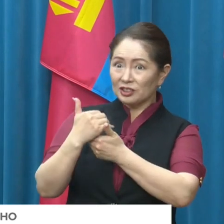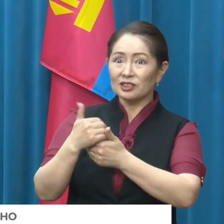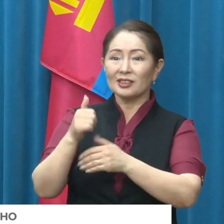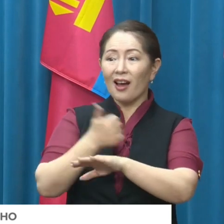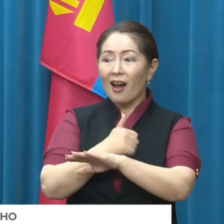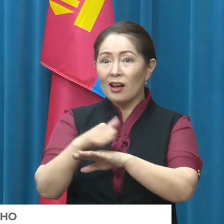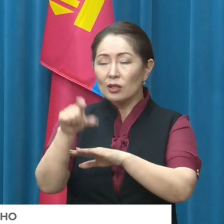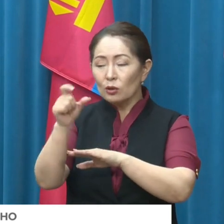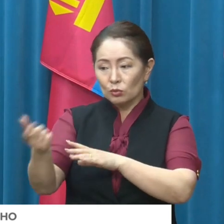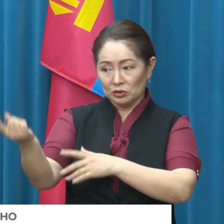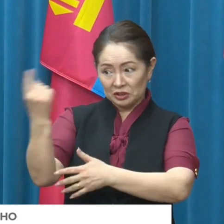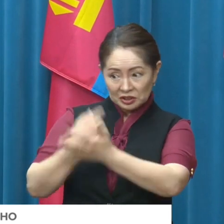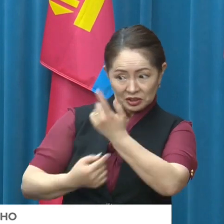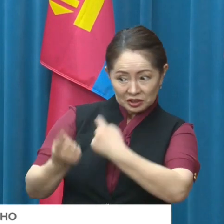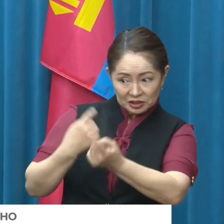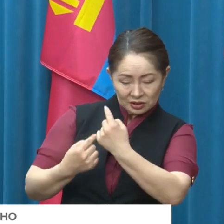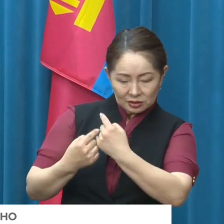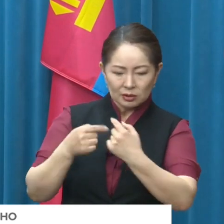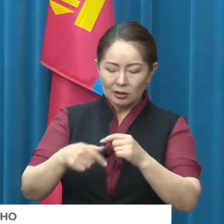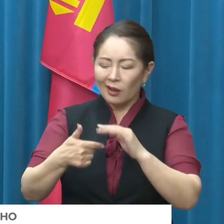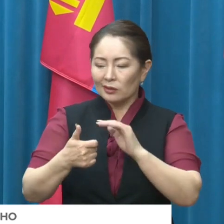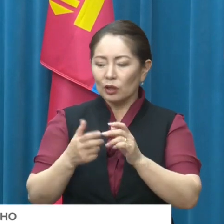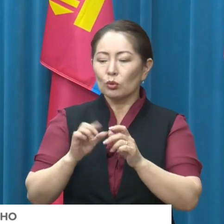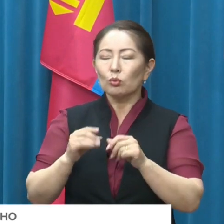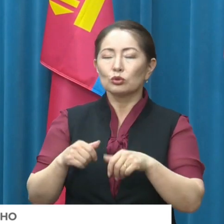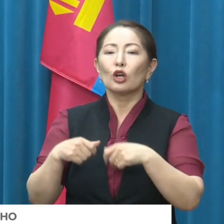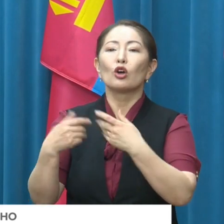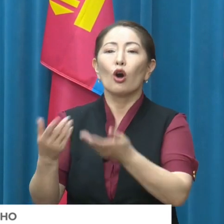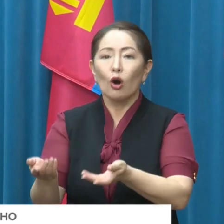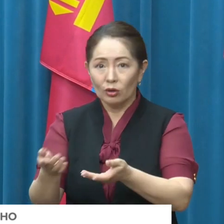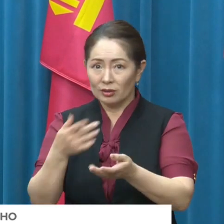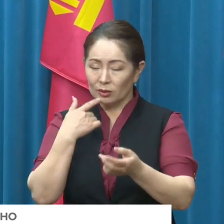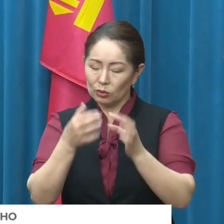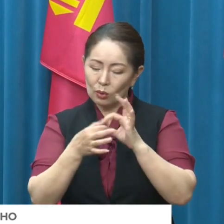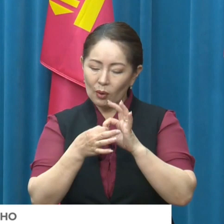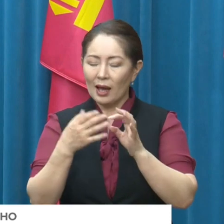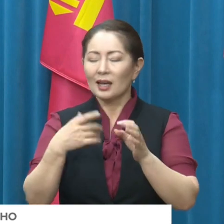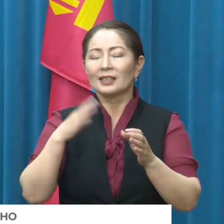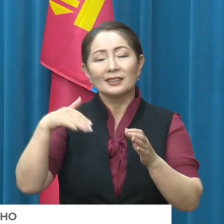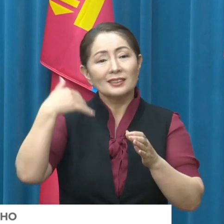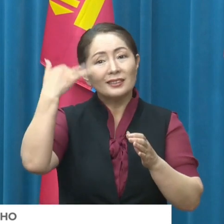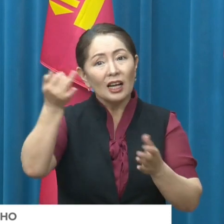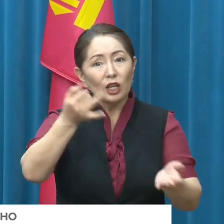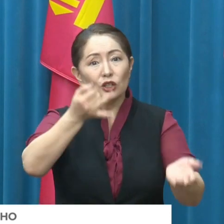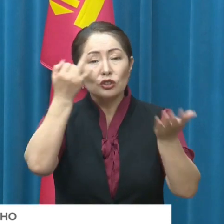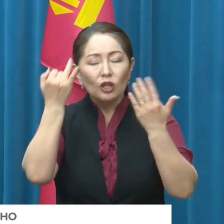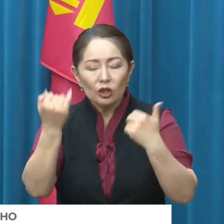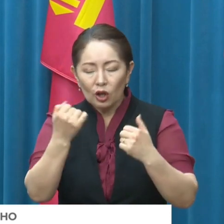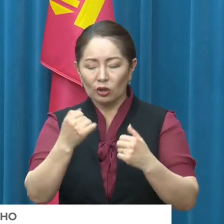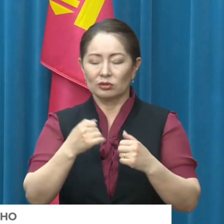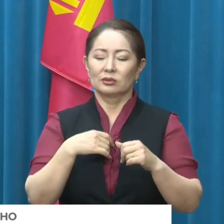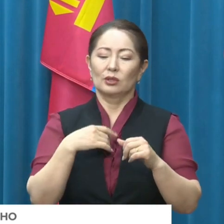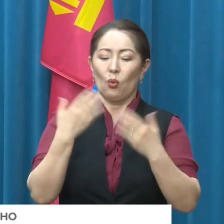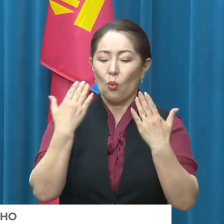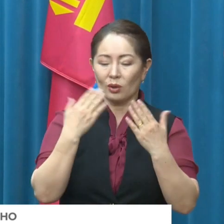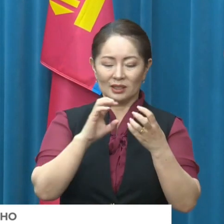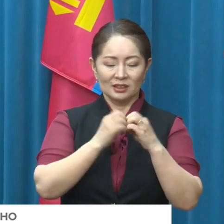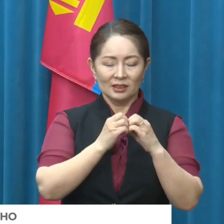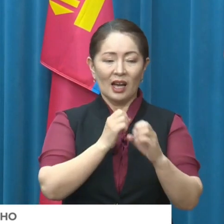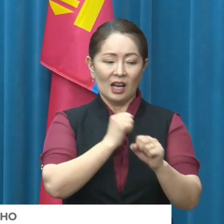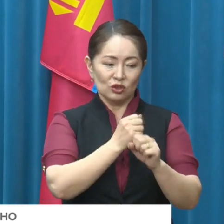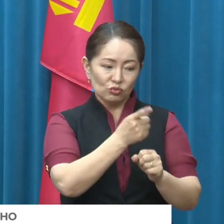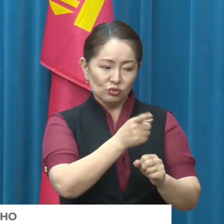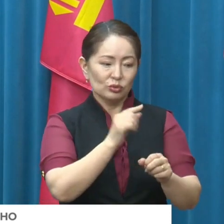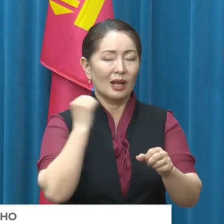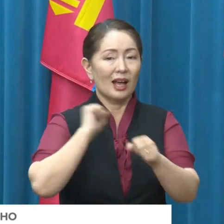олгох асуудлаар холбогдохын цогц шийдлүүдийг боловсруулж эрт 7 хоногийн засгийн газрын хурлаанаар танилцуулах үүргийг холбогдох сайд нарт өглөө. За,